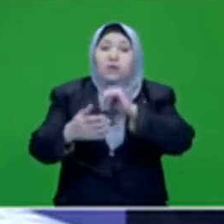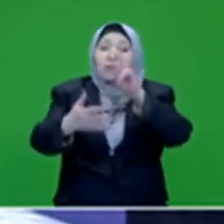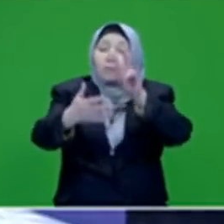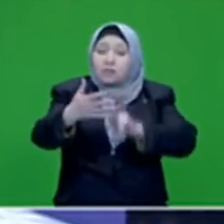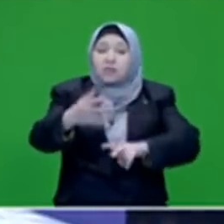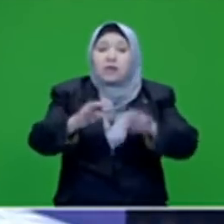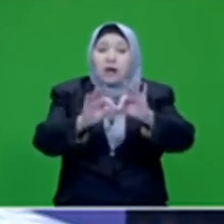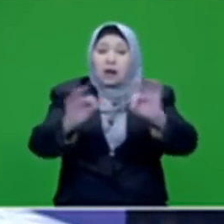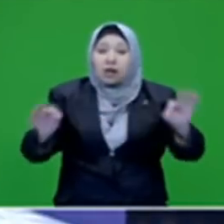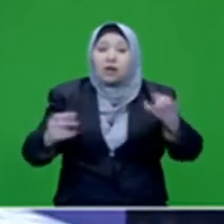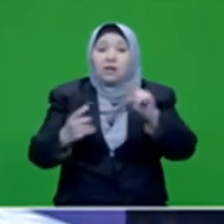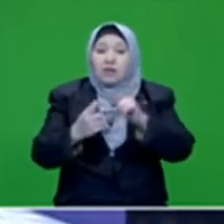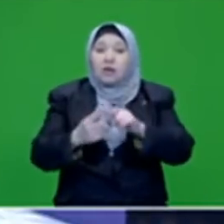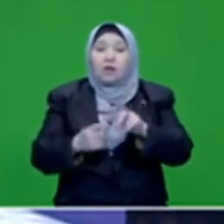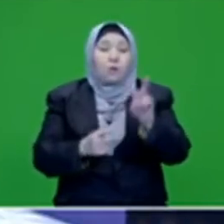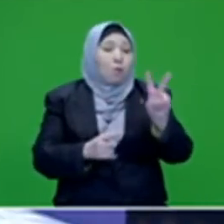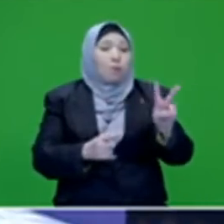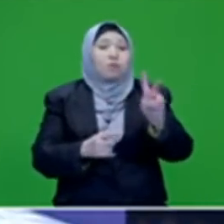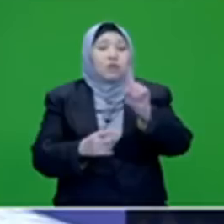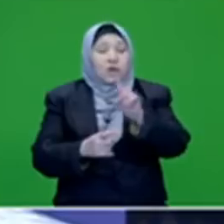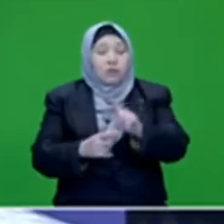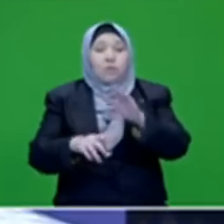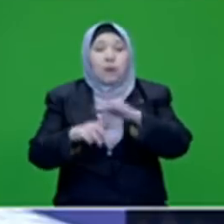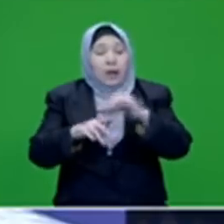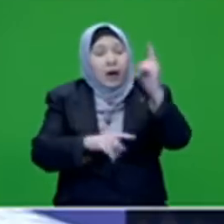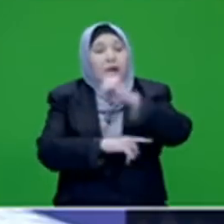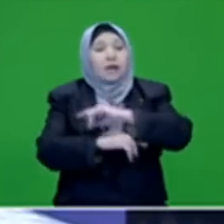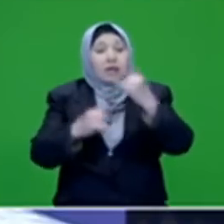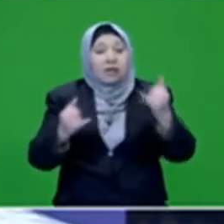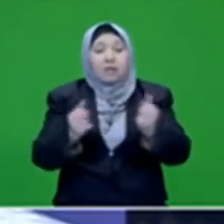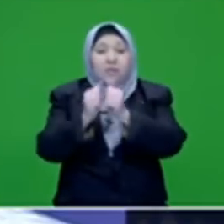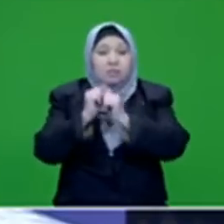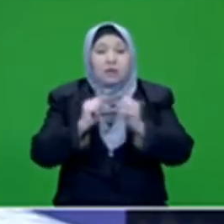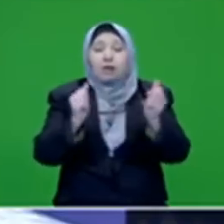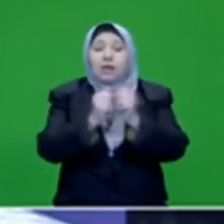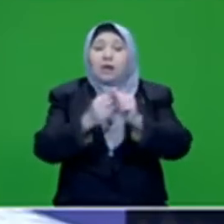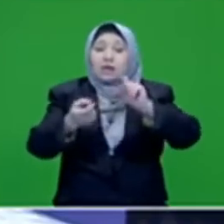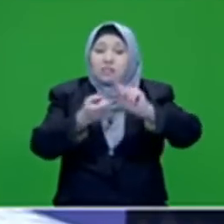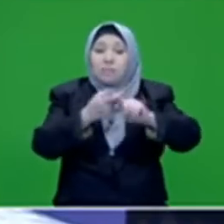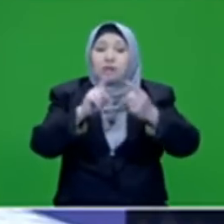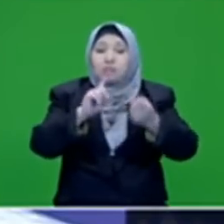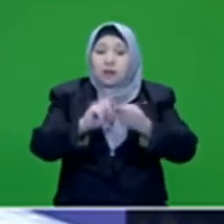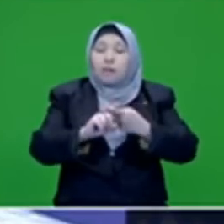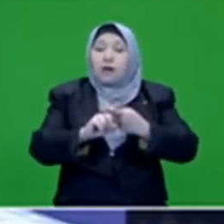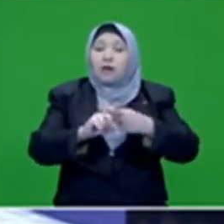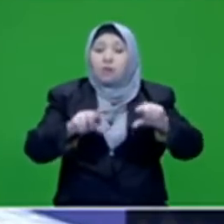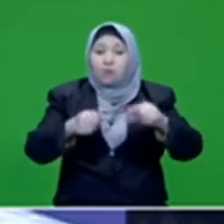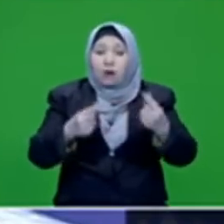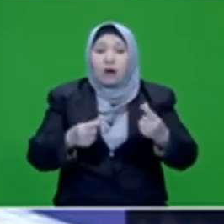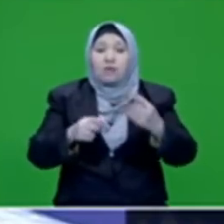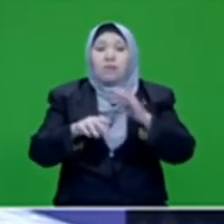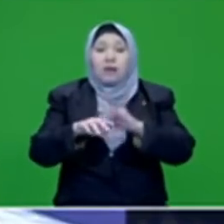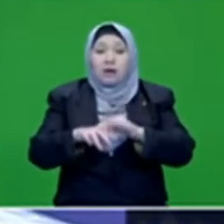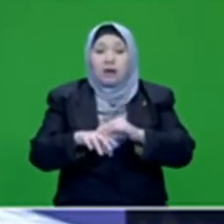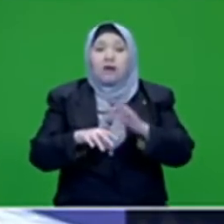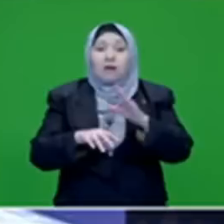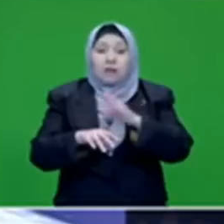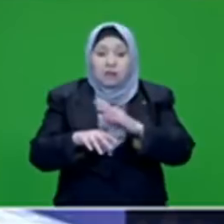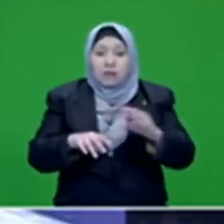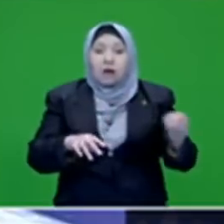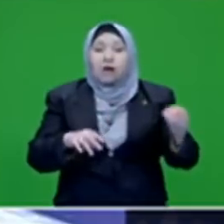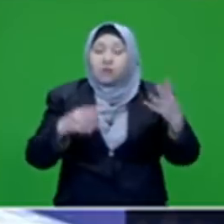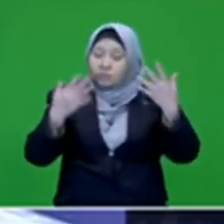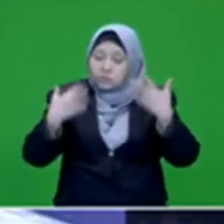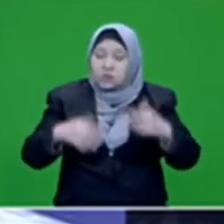ayat yang ke 21 pada hari ini bersama dengan sahabat-sahabat Al-Quran semuanya di rumah. Barangkali ada yang telah